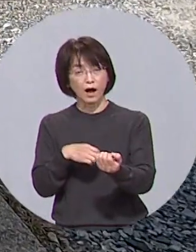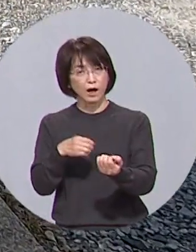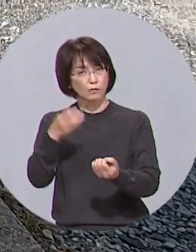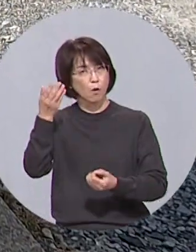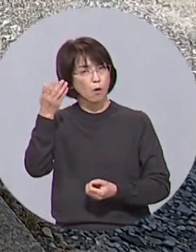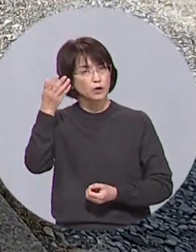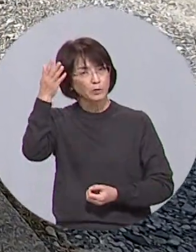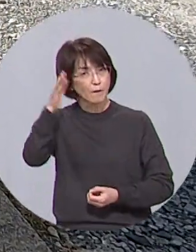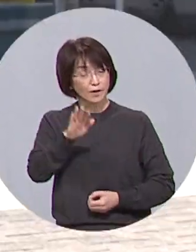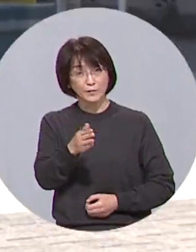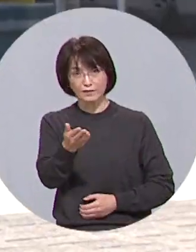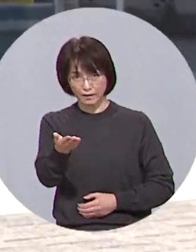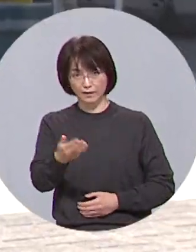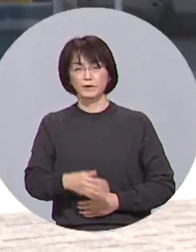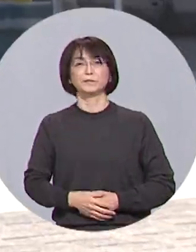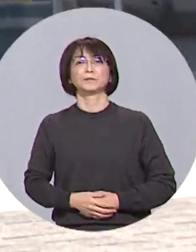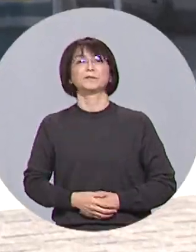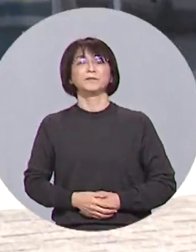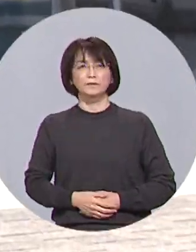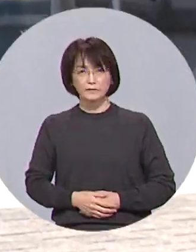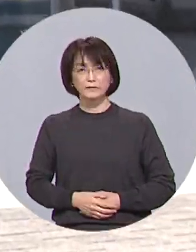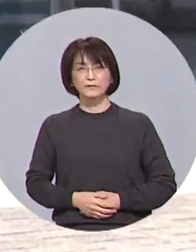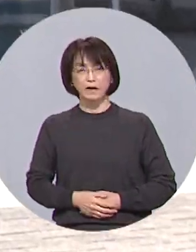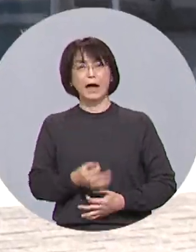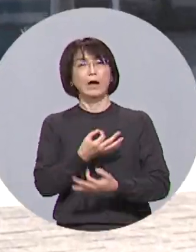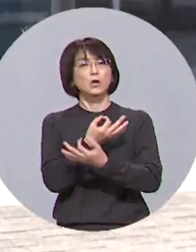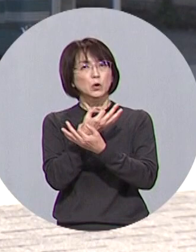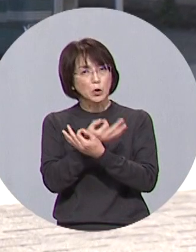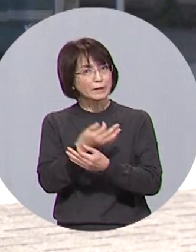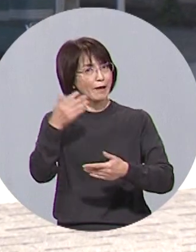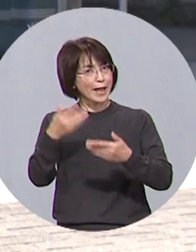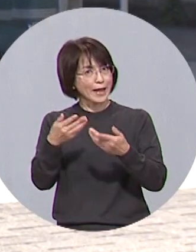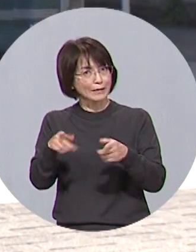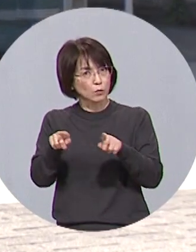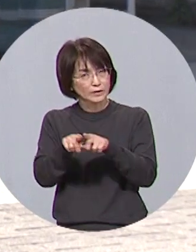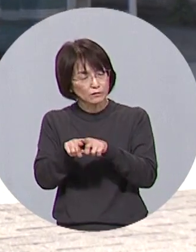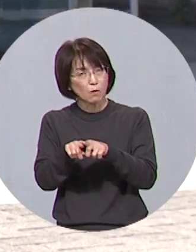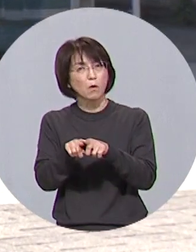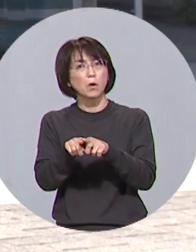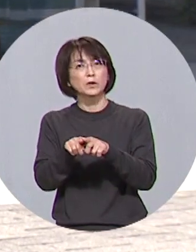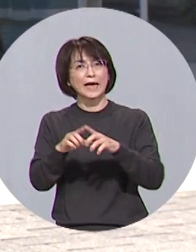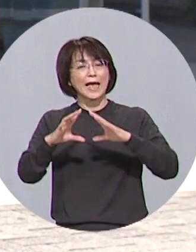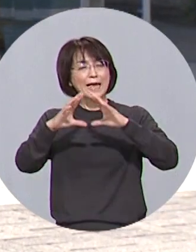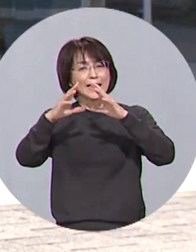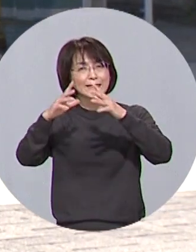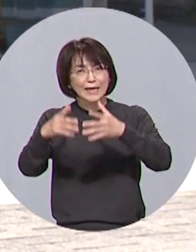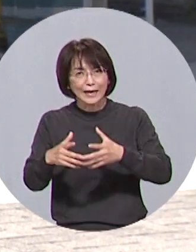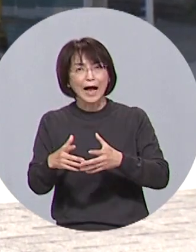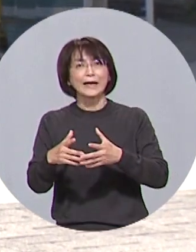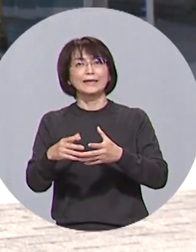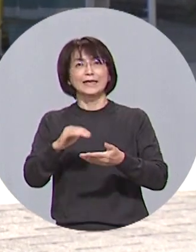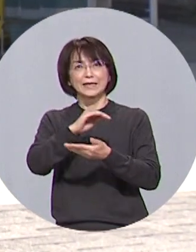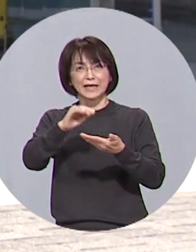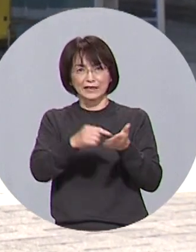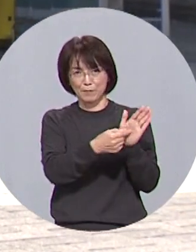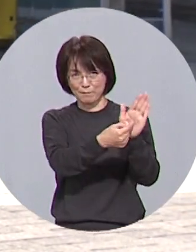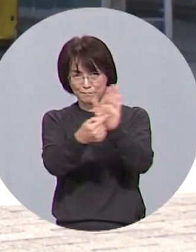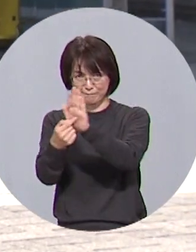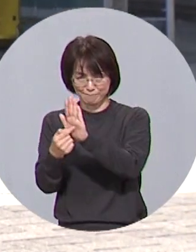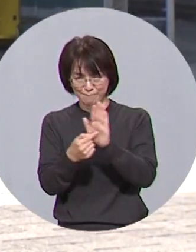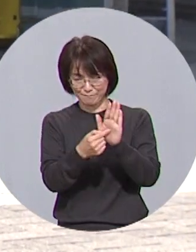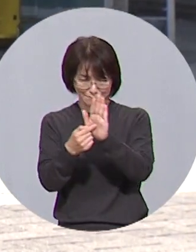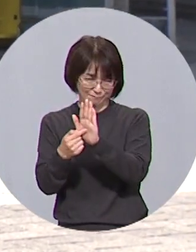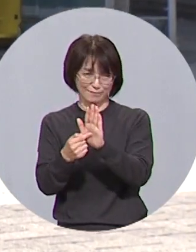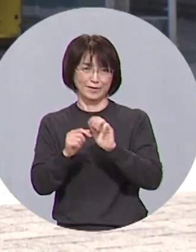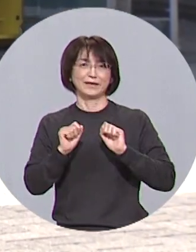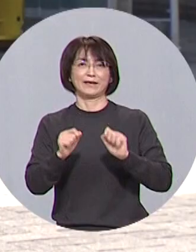展望みたいなのあったりします？ いや、そうですね。はい、あの飛んで埼玉の映画とともに、うん、世界埼玉化、 はい、あ、いいですね、 一緒に世界に飛ん